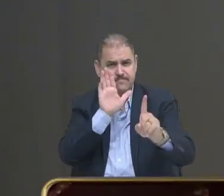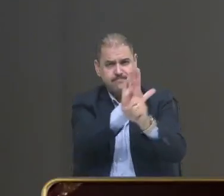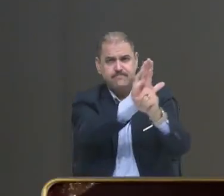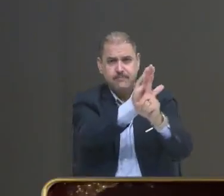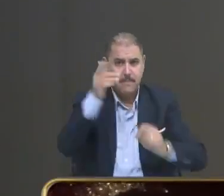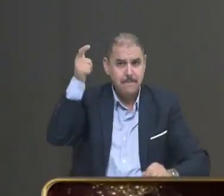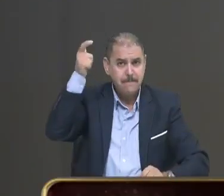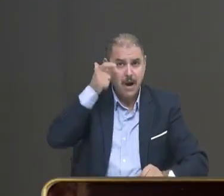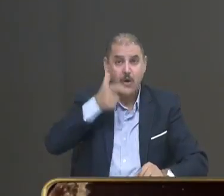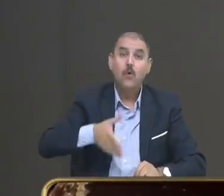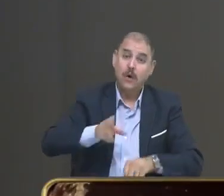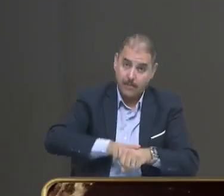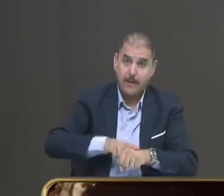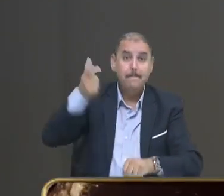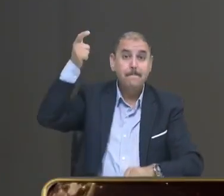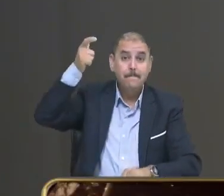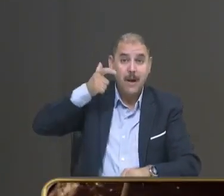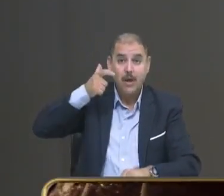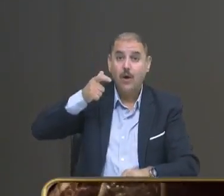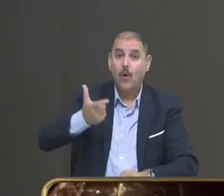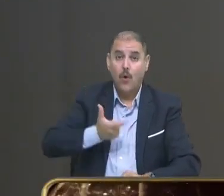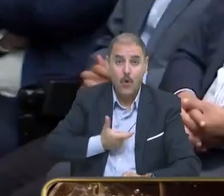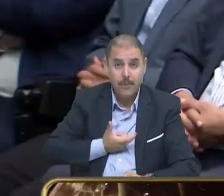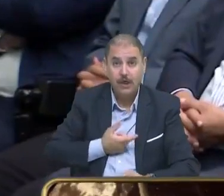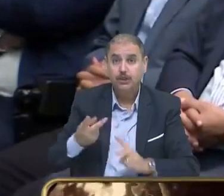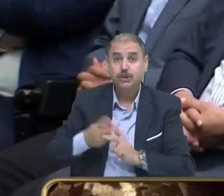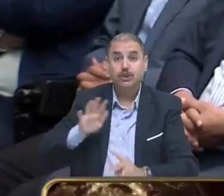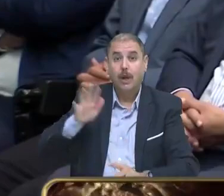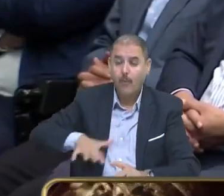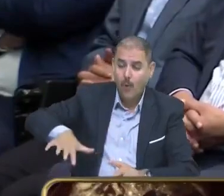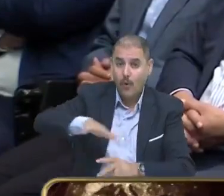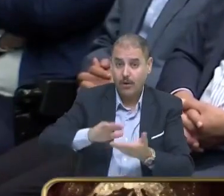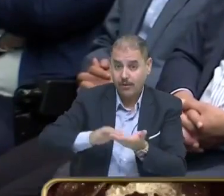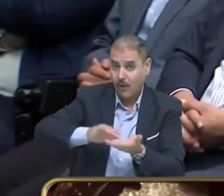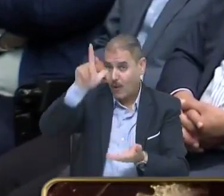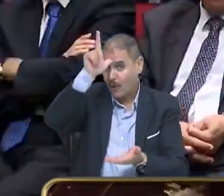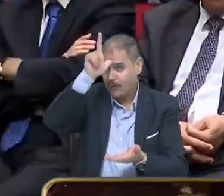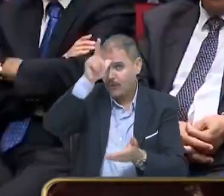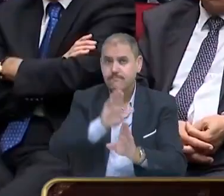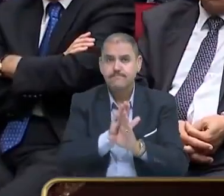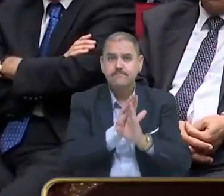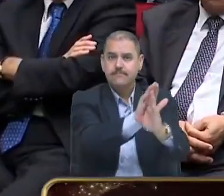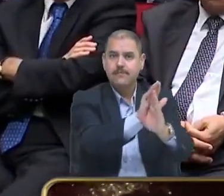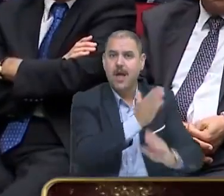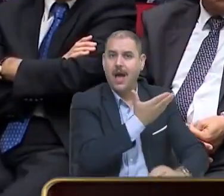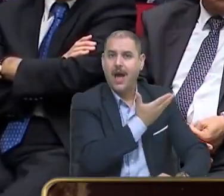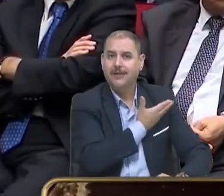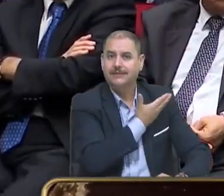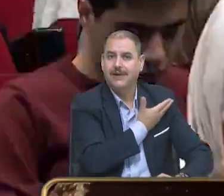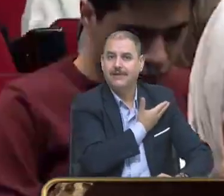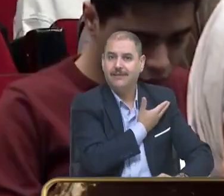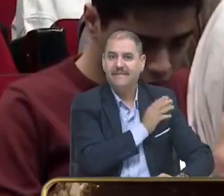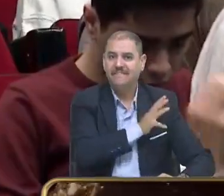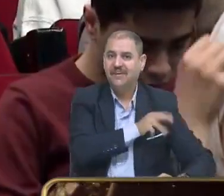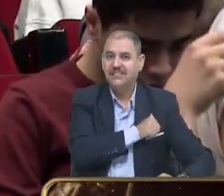دعمهم للأشقاء الفلسطينيين ورفضهم لمؤامرات تهجير الأشقاء والوقوف خلف جلالة الملك صفا واحدا في